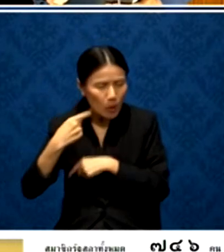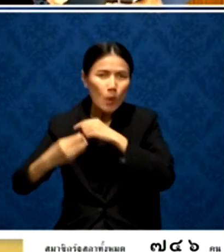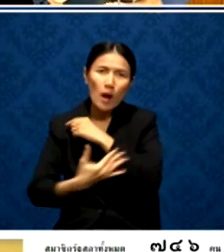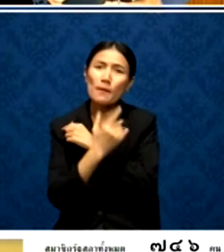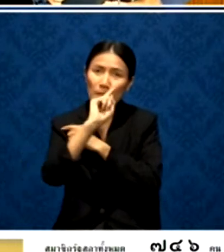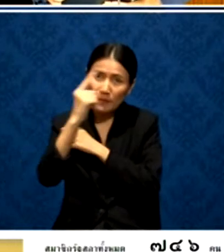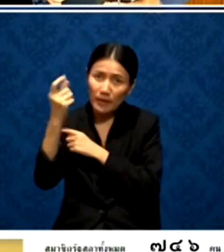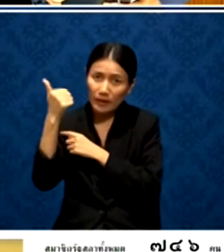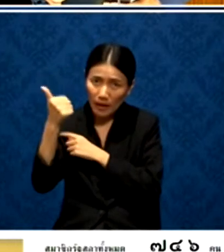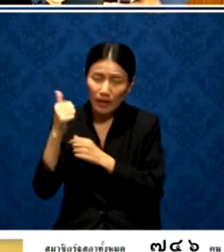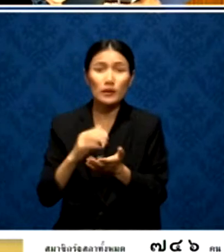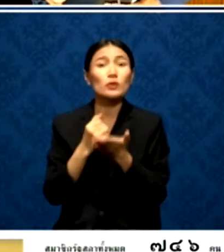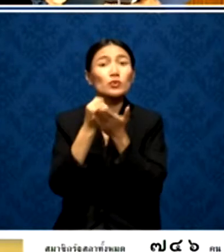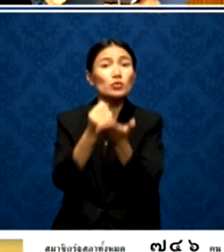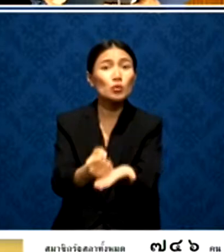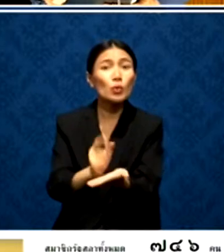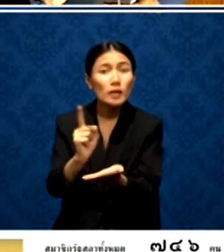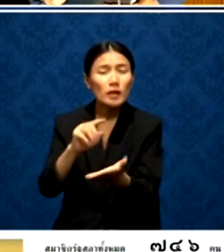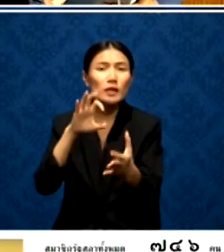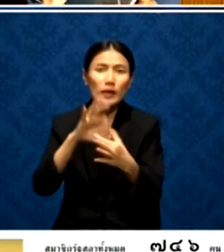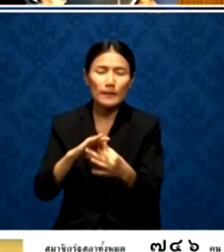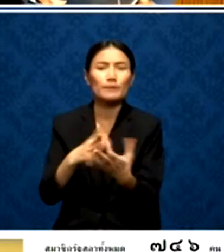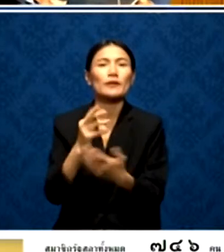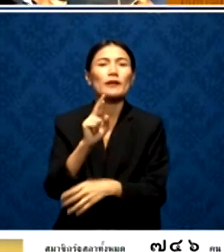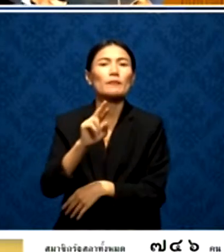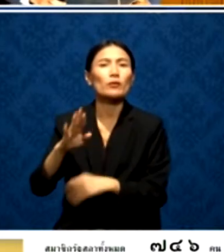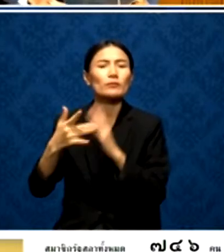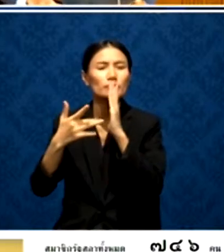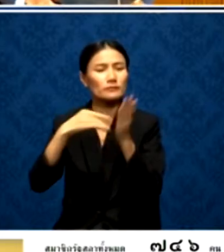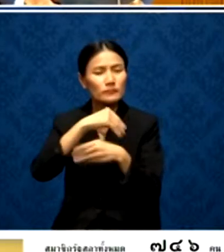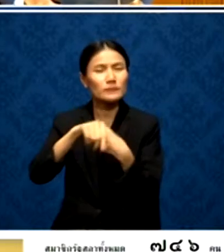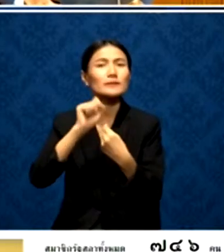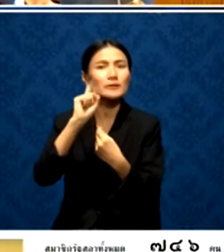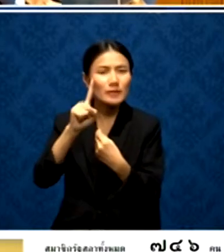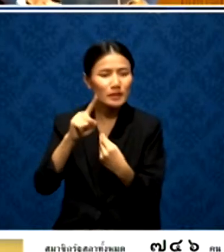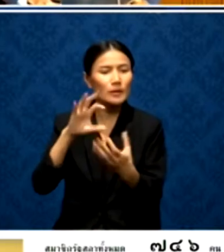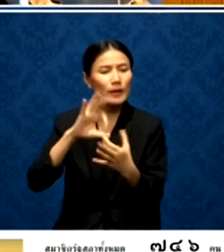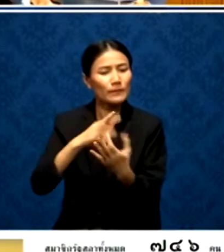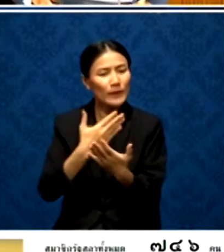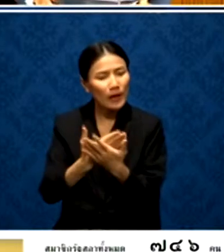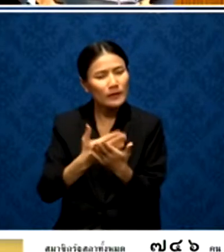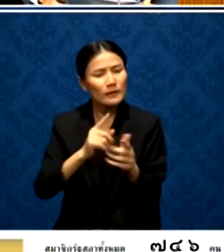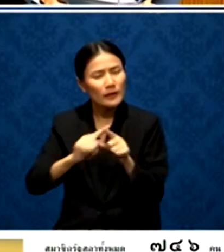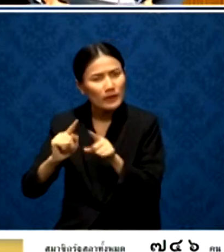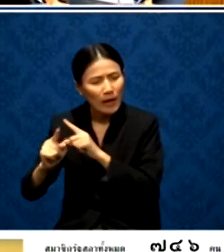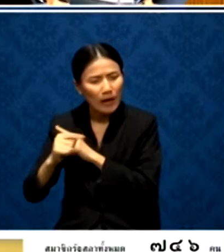ความโปร่งใสให้กับกลไกการชำระเงินของระบบเศรษฐกิจและรัฐบาล